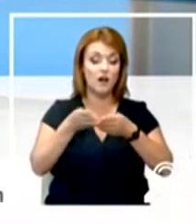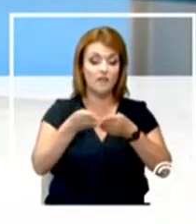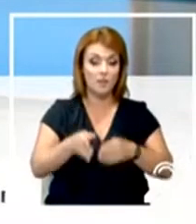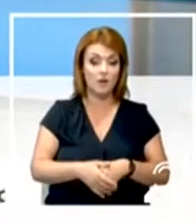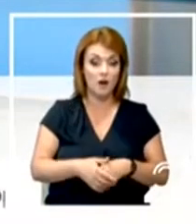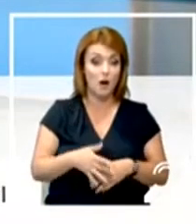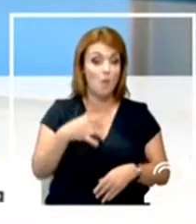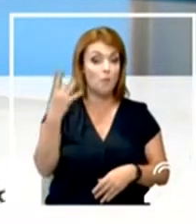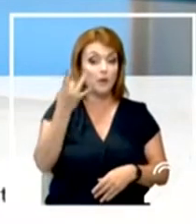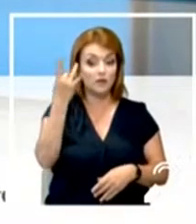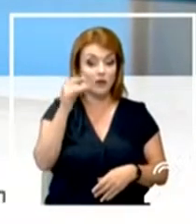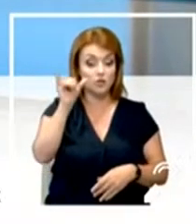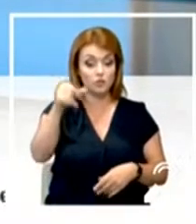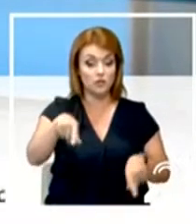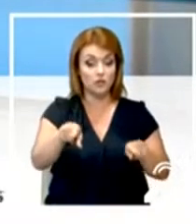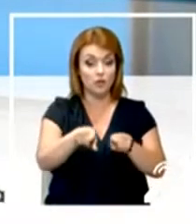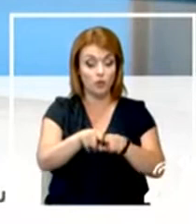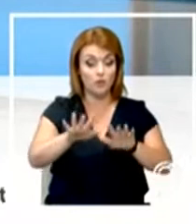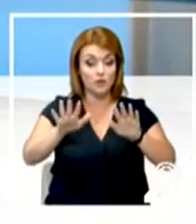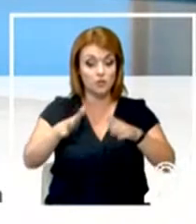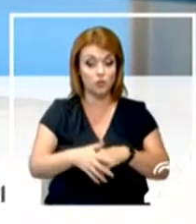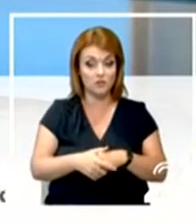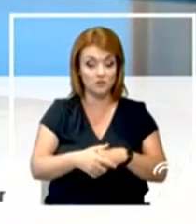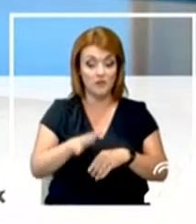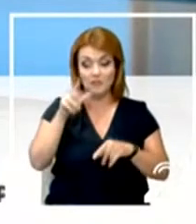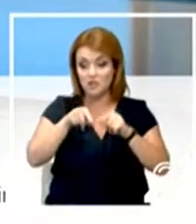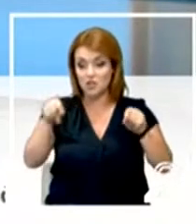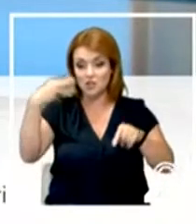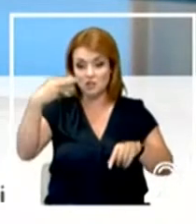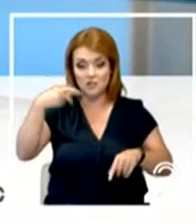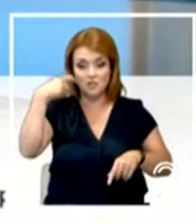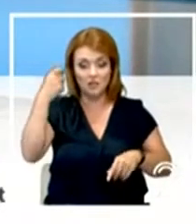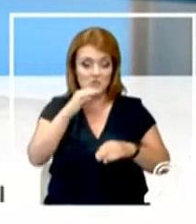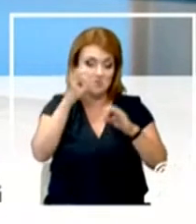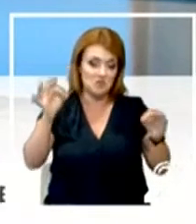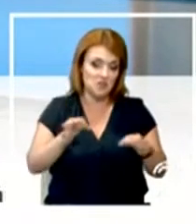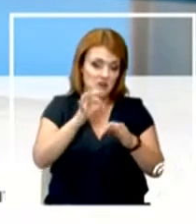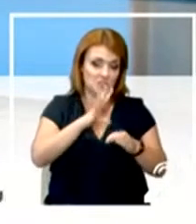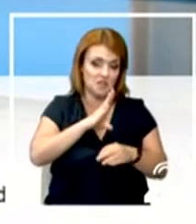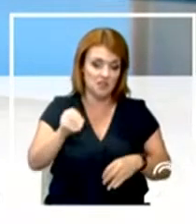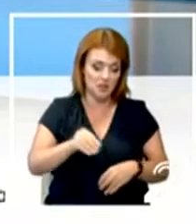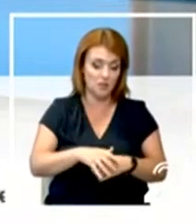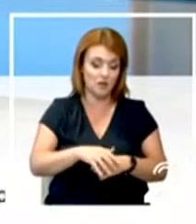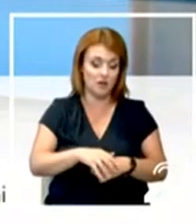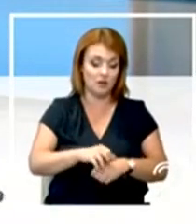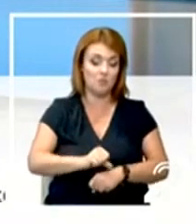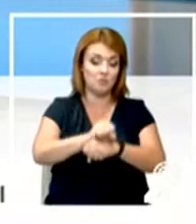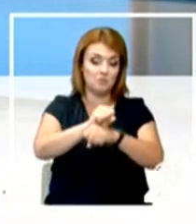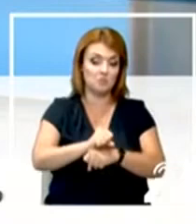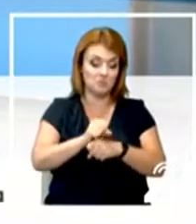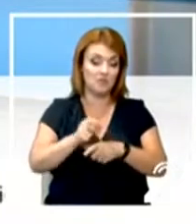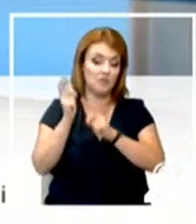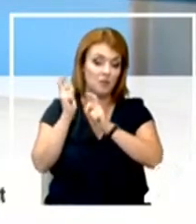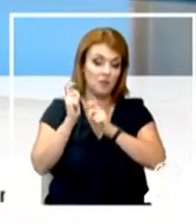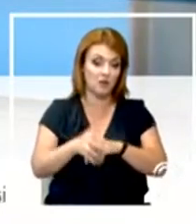ani, docherii de la cel mai mare port de containere au intrat în grevă. Sindicatele cer mărirea salariilor cu o sumă care să